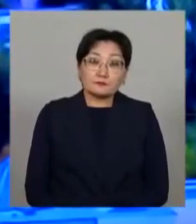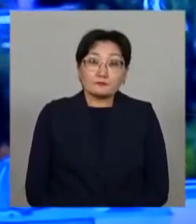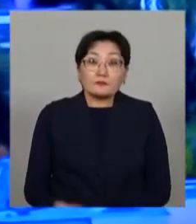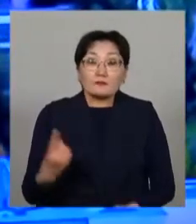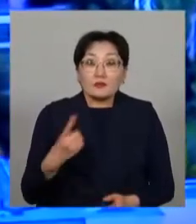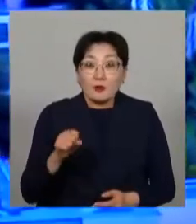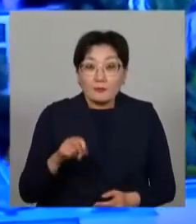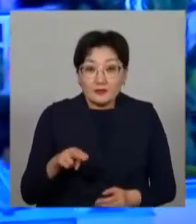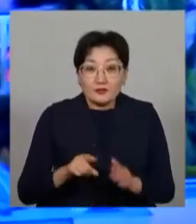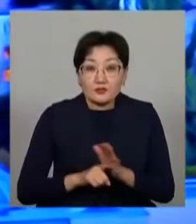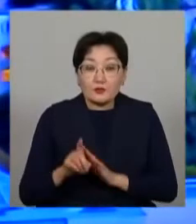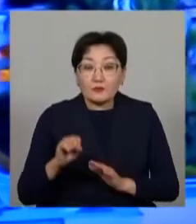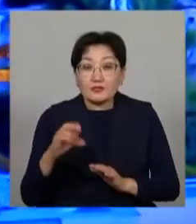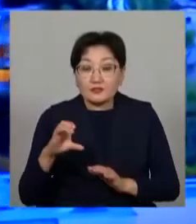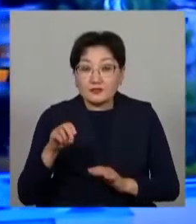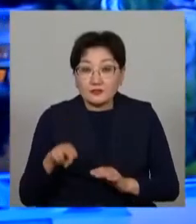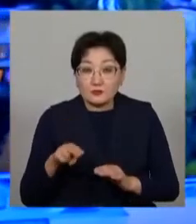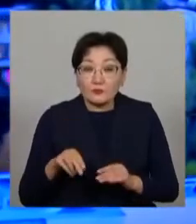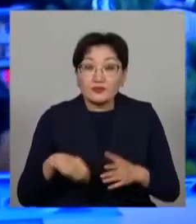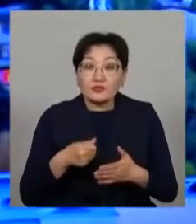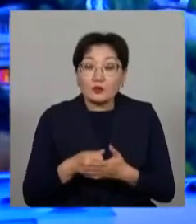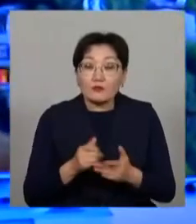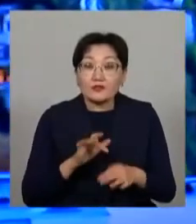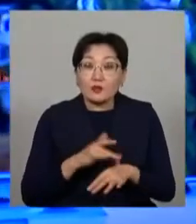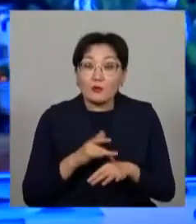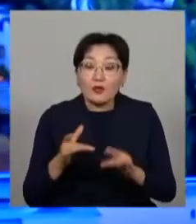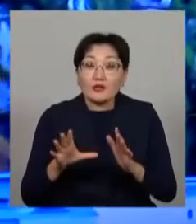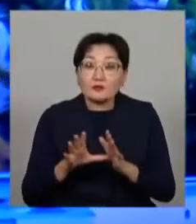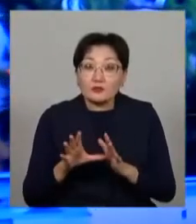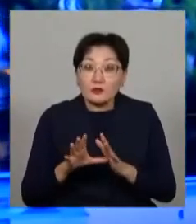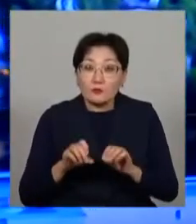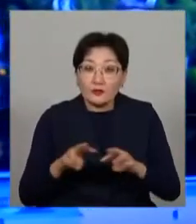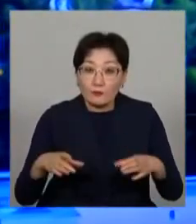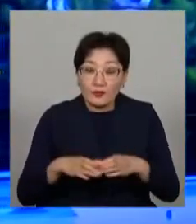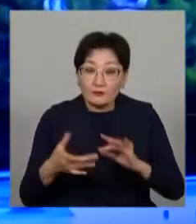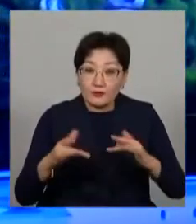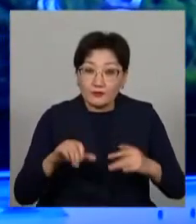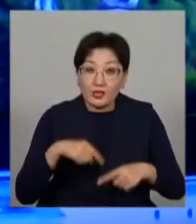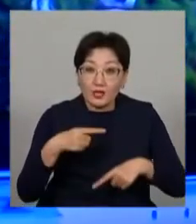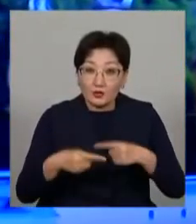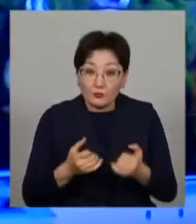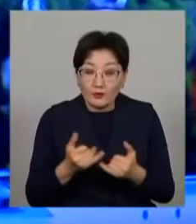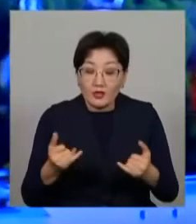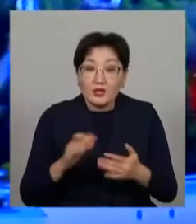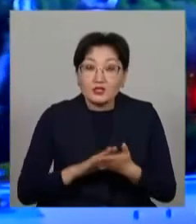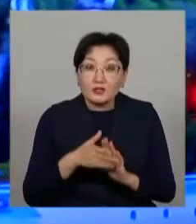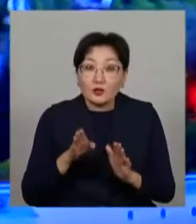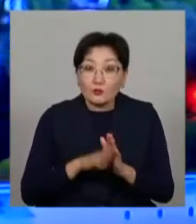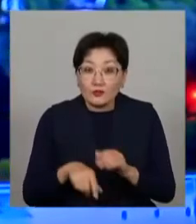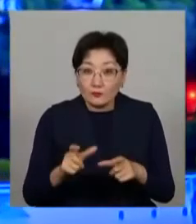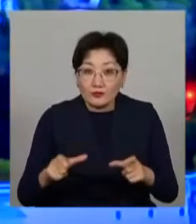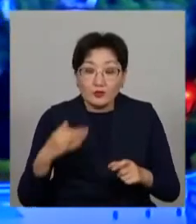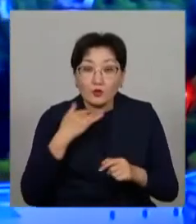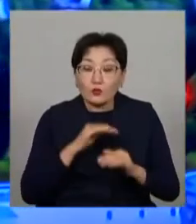1 сәуірден бастап атаулы әлеуметтік көмек тағайындау қызметі электронды үкімет порталы арқылы көрсетіледі. Енді аз қамтылған азаматтар мен